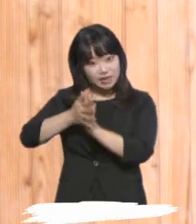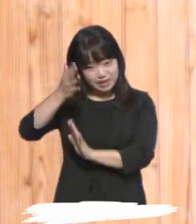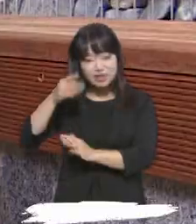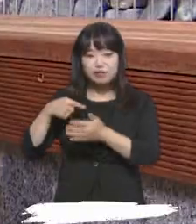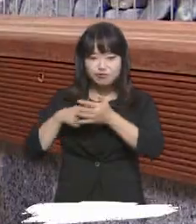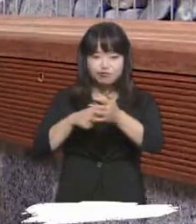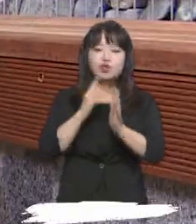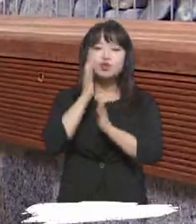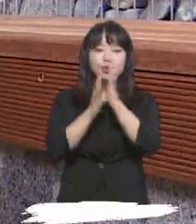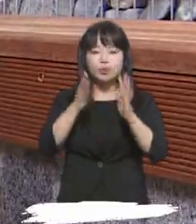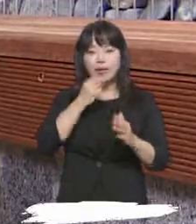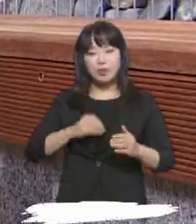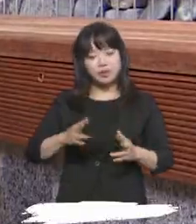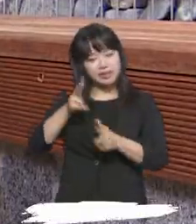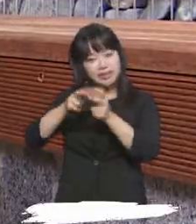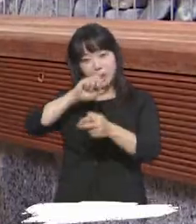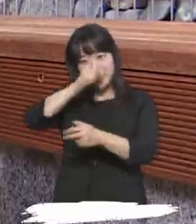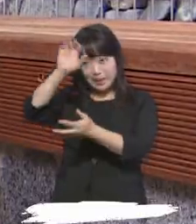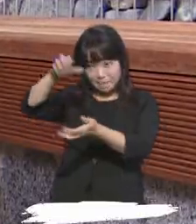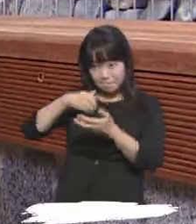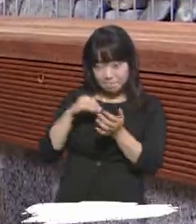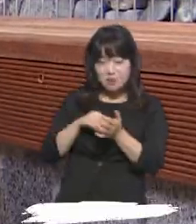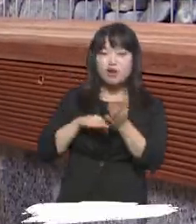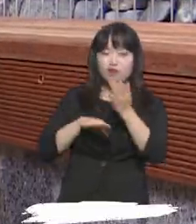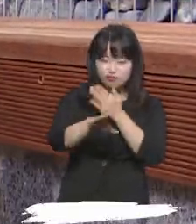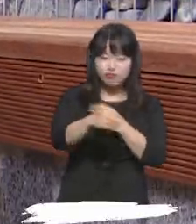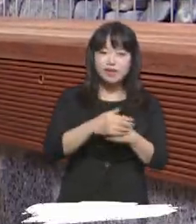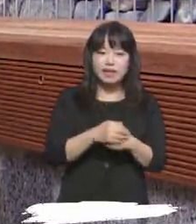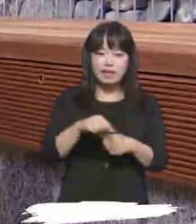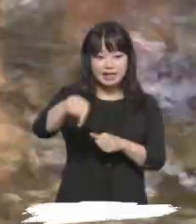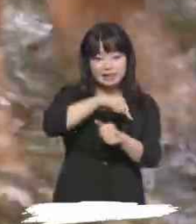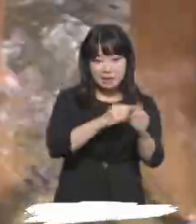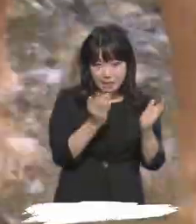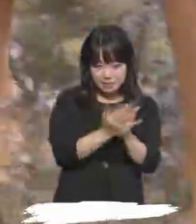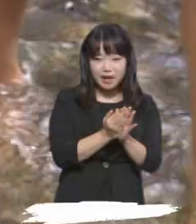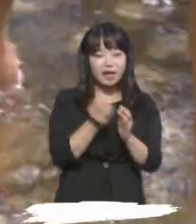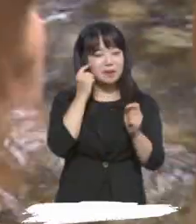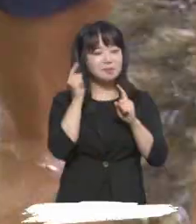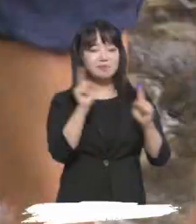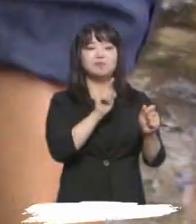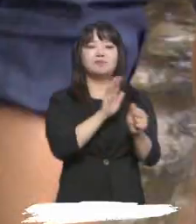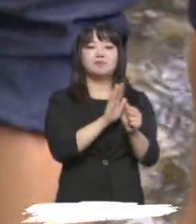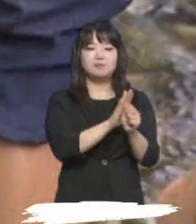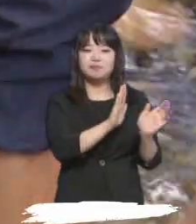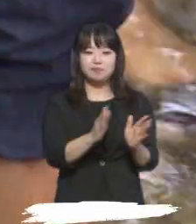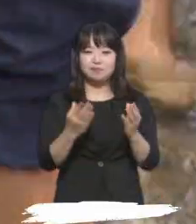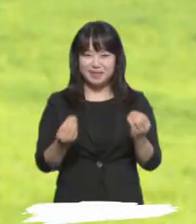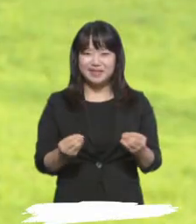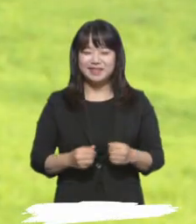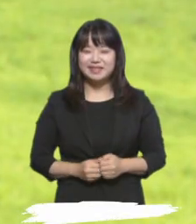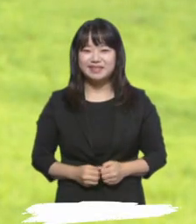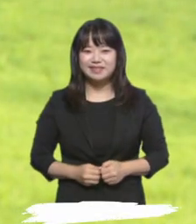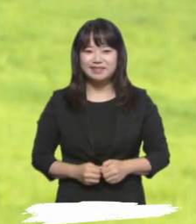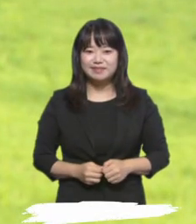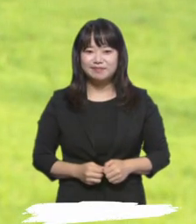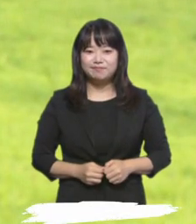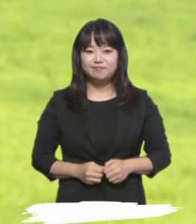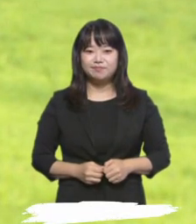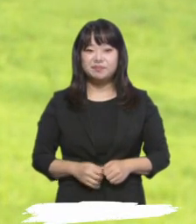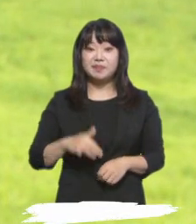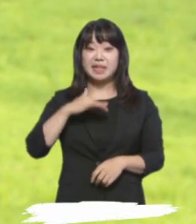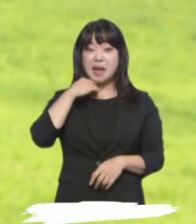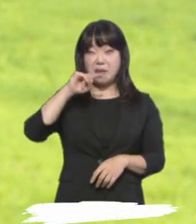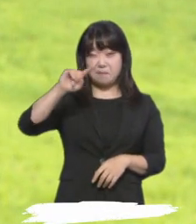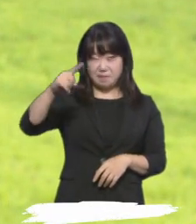추진하는 녹색복지 사업 예산을 확보해 도봉구가 맞춤형 치유 프로그램을 만든 겁니다. 100세